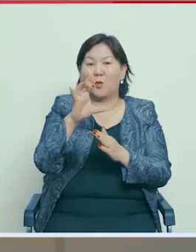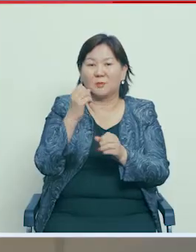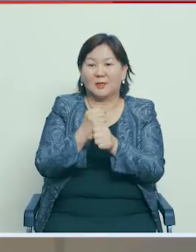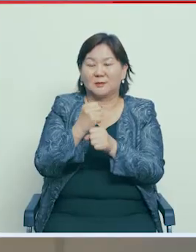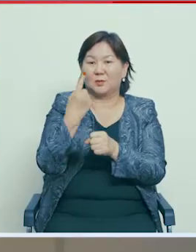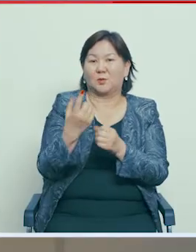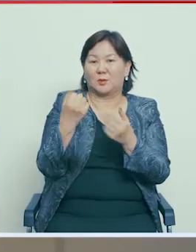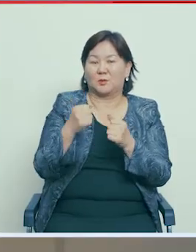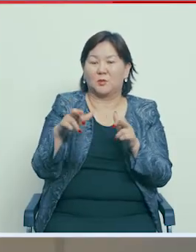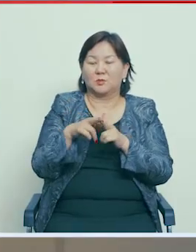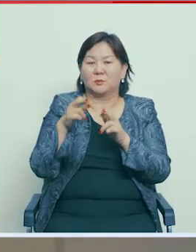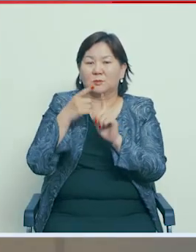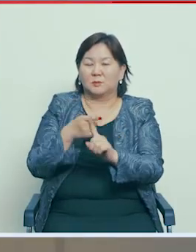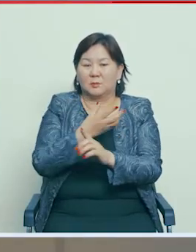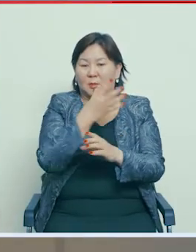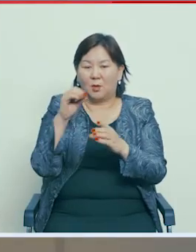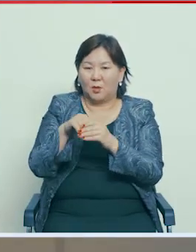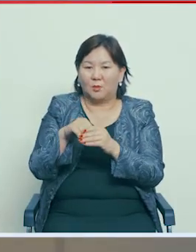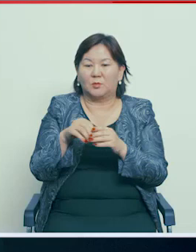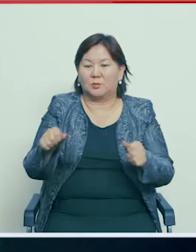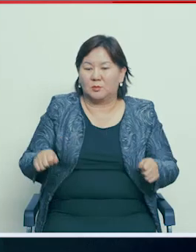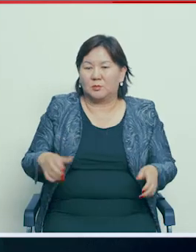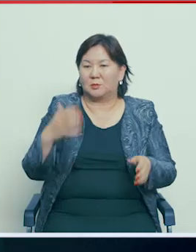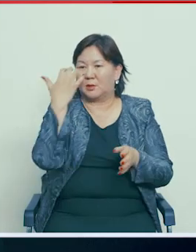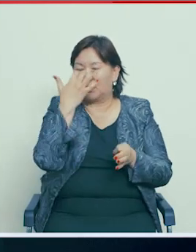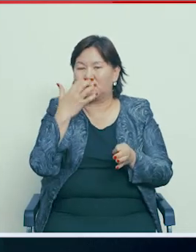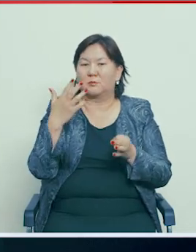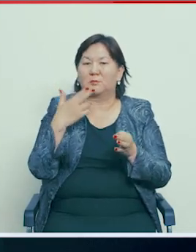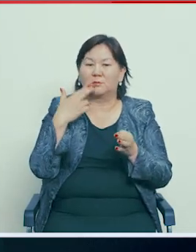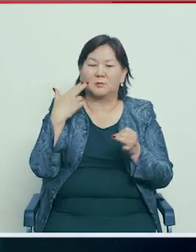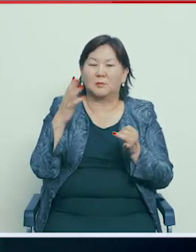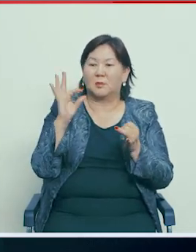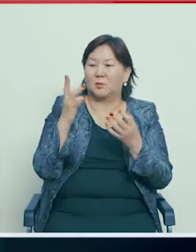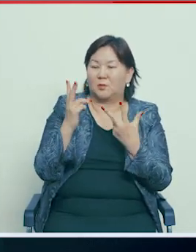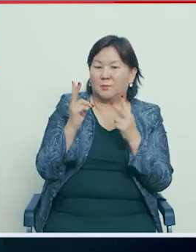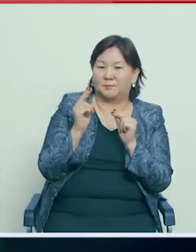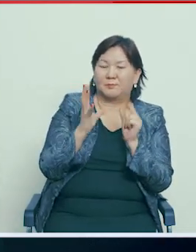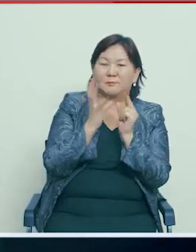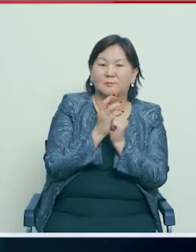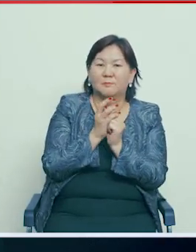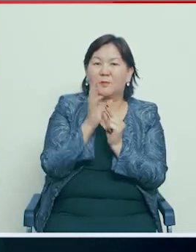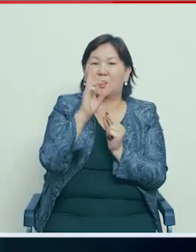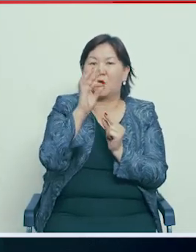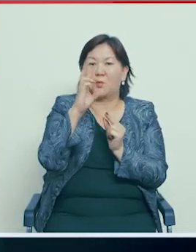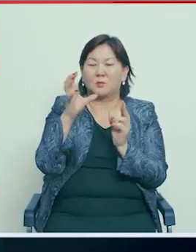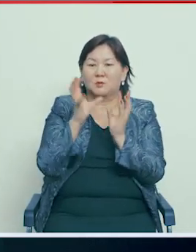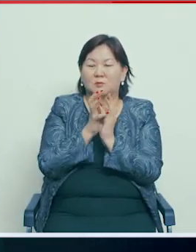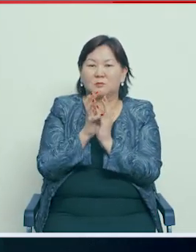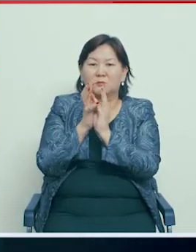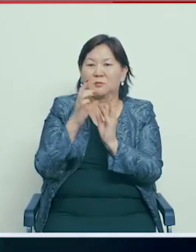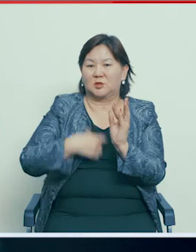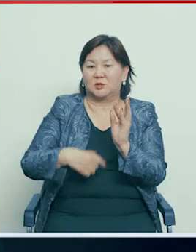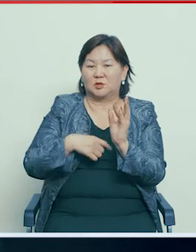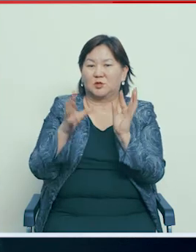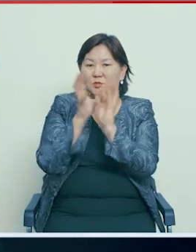иргэдийн төлөөлөл хотод ажиллаад эхэлсэн. Үүнд тэрэгэн зэртэй 6 харааны бэрхшээлтэй 4 иргэн орж байгаа. Тэгээ манай гишүүд маань одоо яг тэр